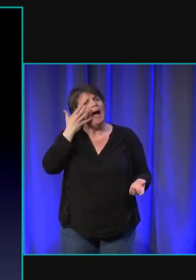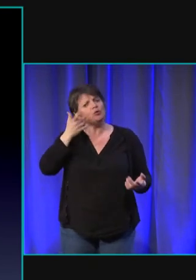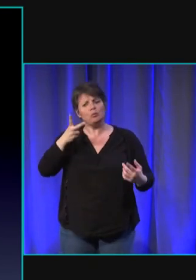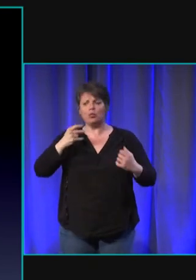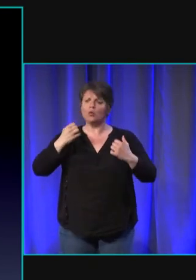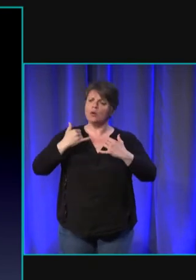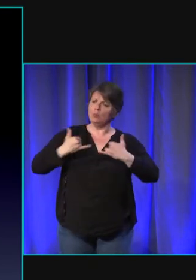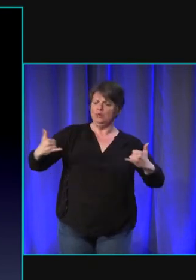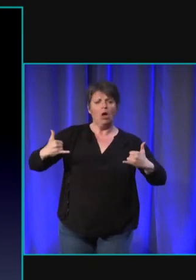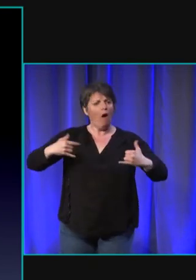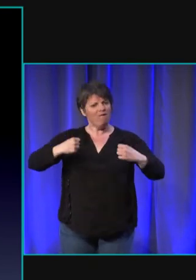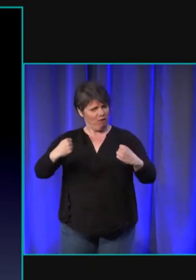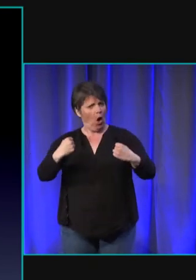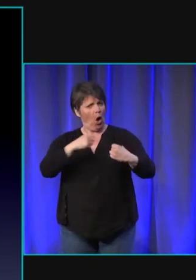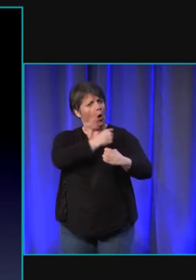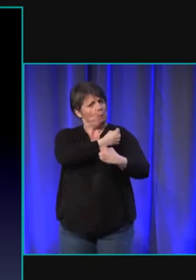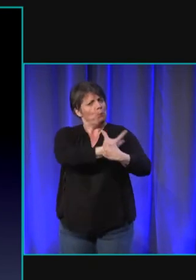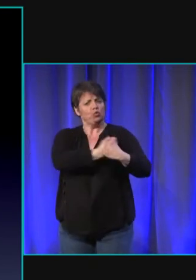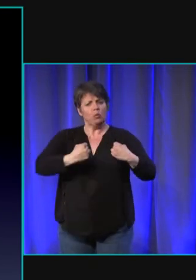plus puissants, ils prennent de la puissance, mais